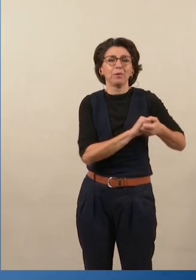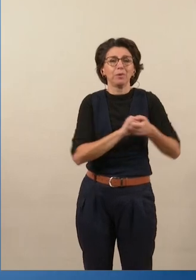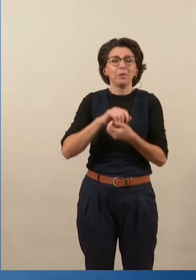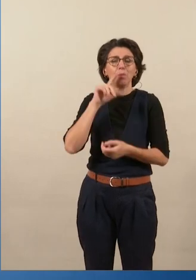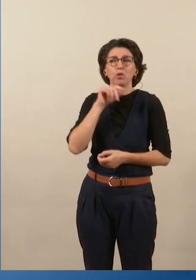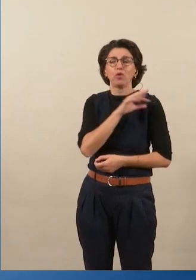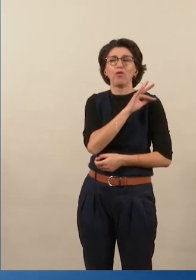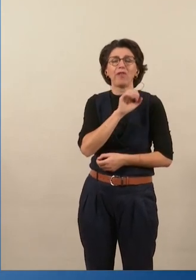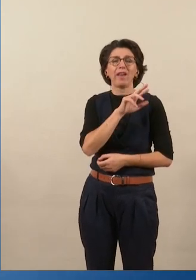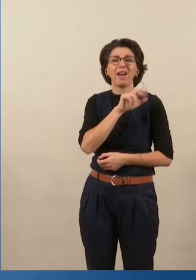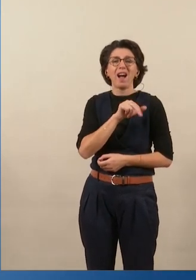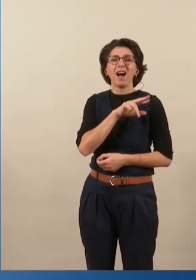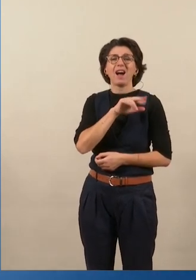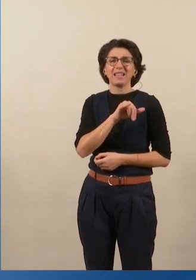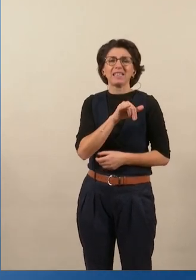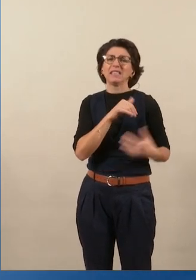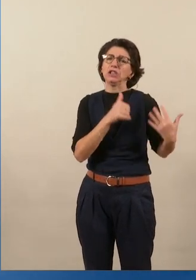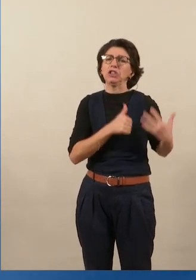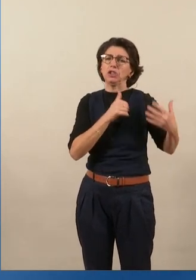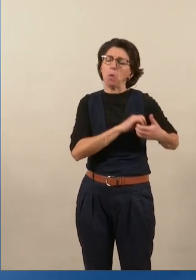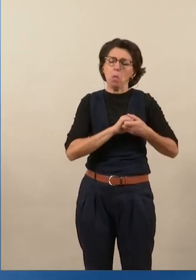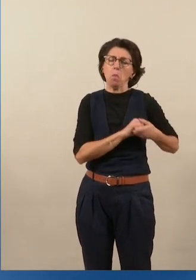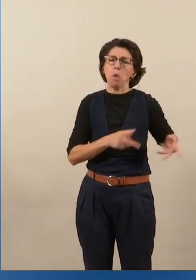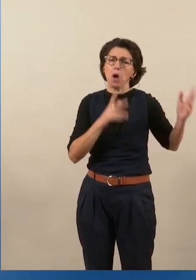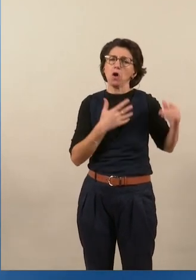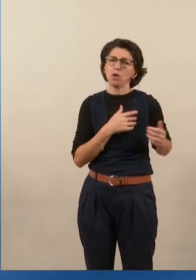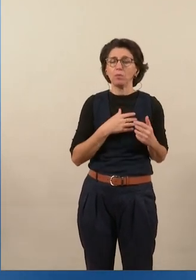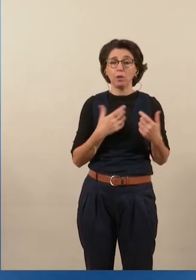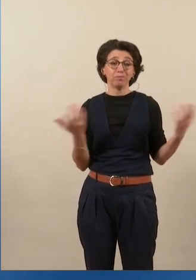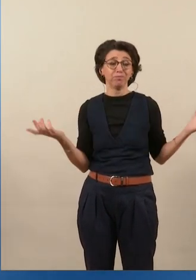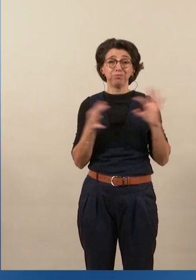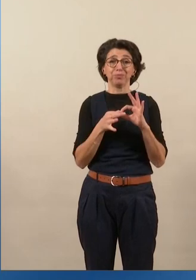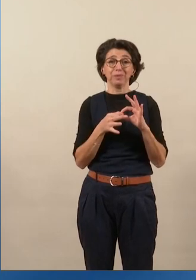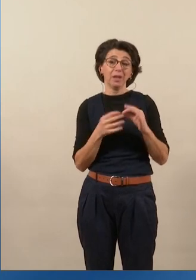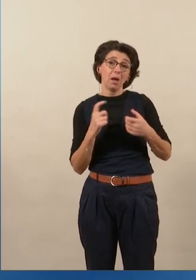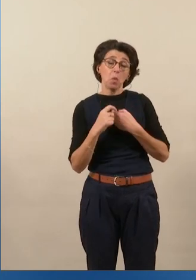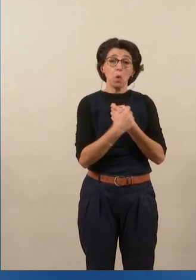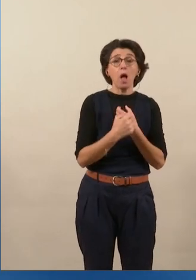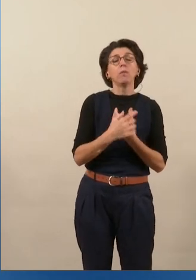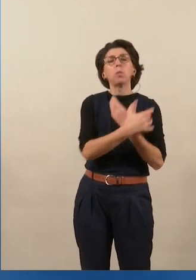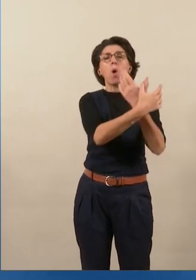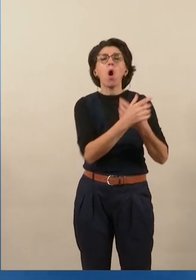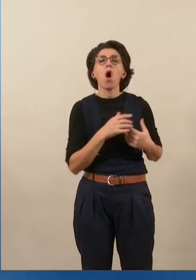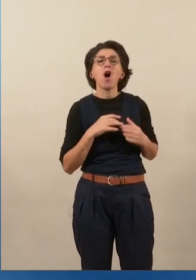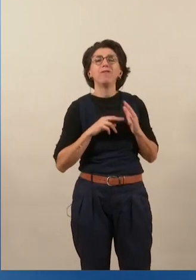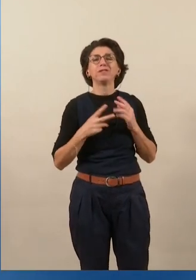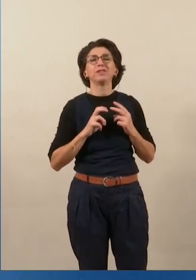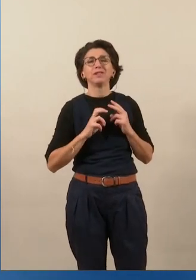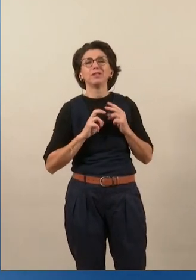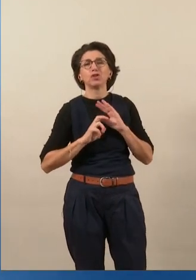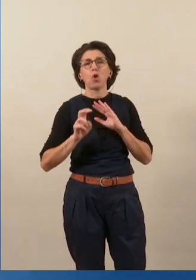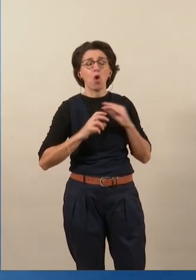dans les 6 premières années vous avez totalement manqué la la mutualisation la métropolisation qui aurait qui était une chance pour